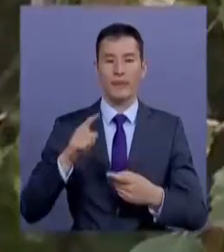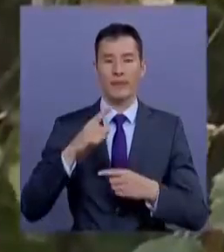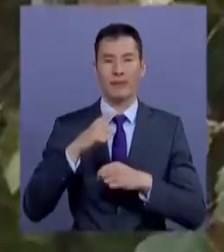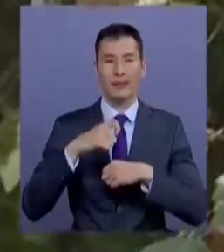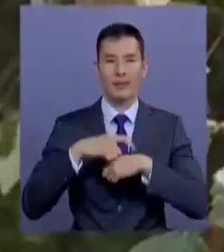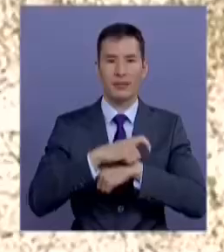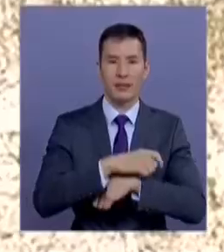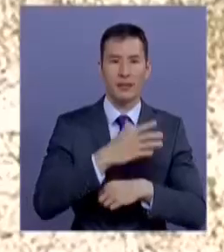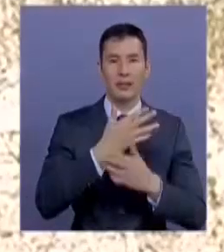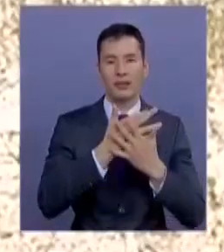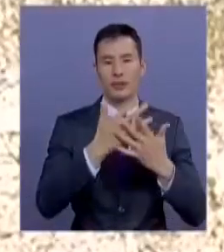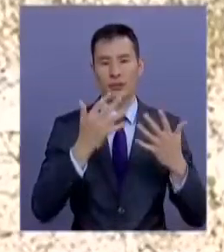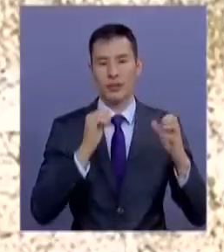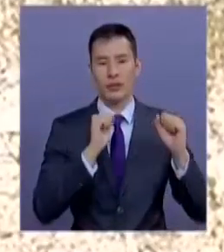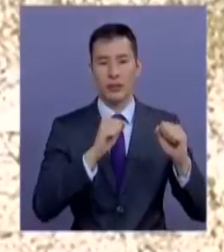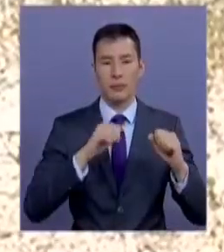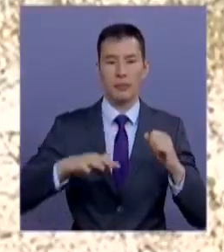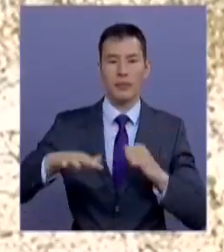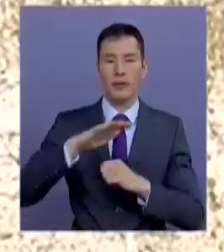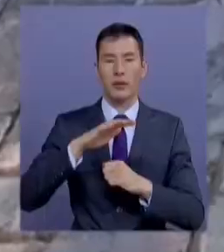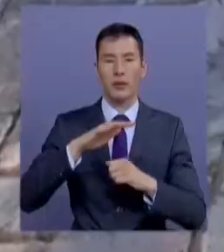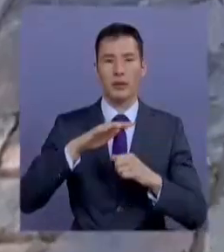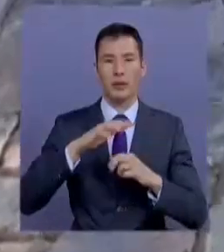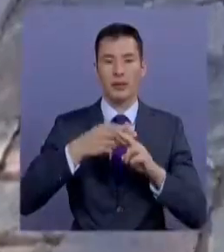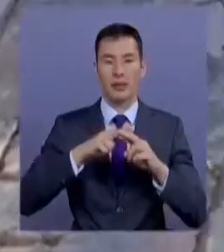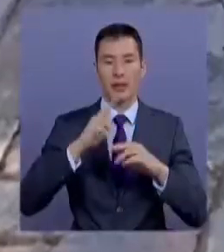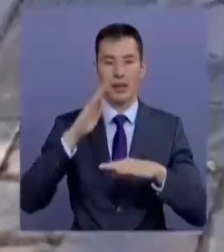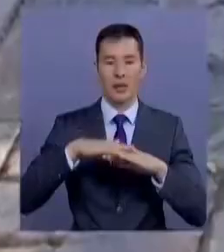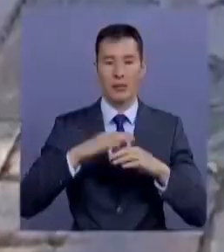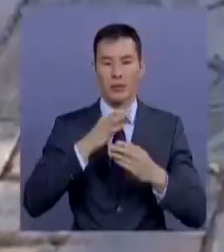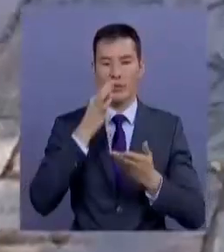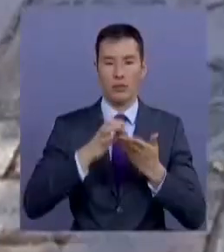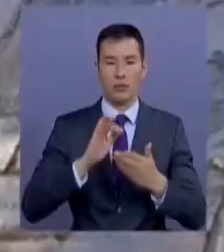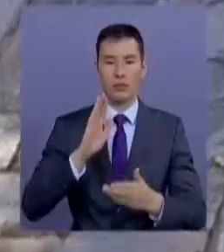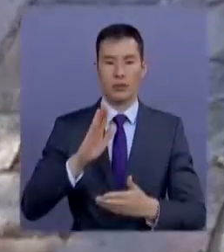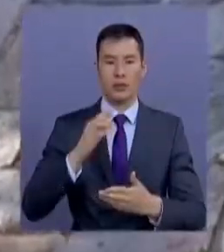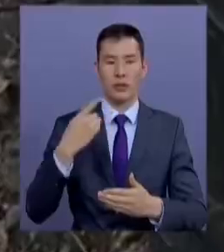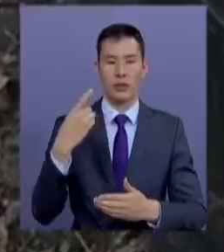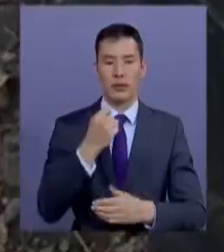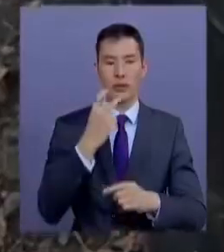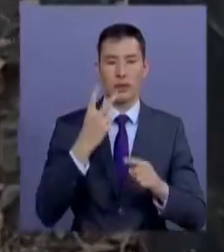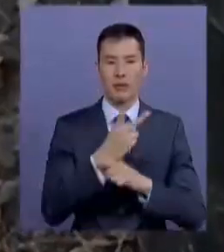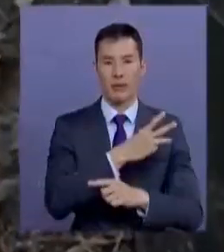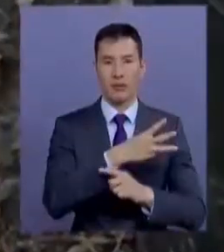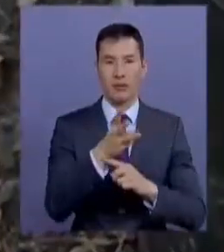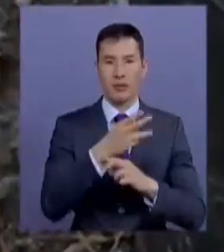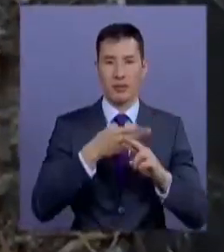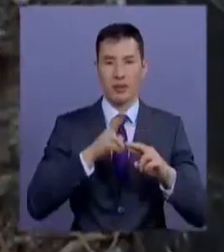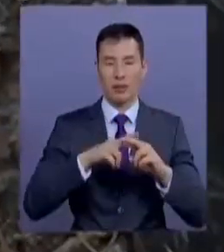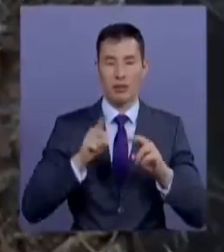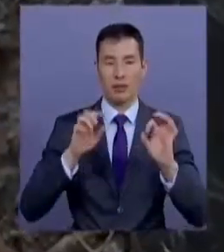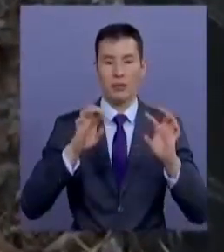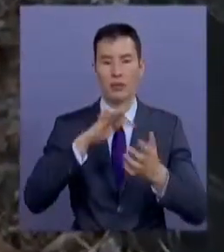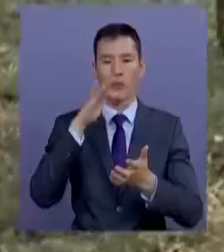құтқару, суару жұмыстарына аудан әкімдері жауапты, қала мониторинг қана жүргізеді. Қапырықта аптасына 2 рет қана су шашылады деген басқарма,